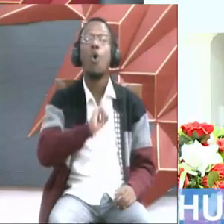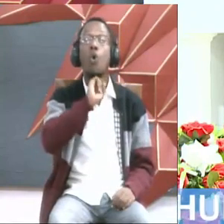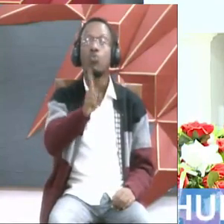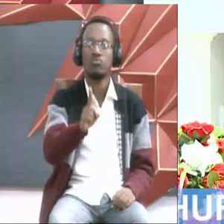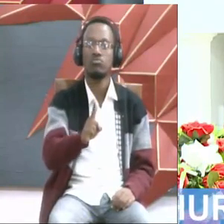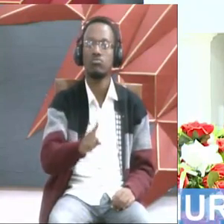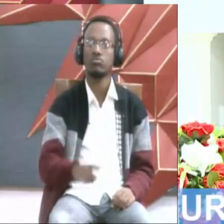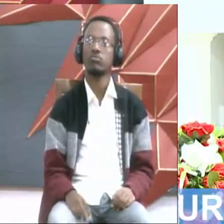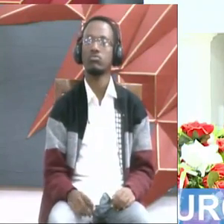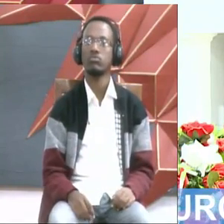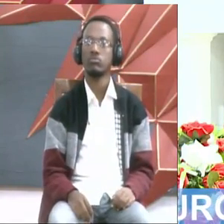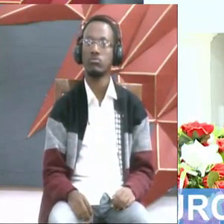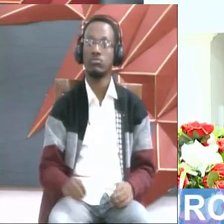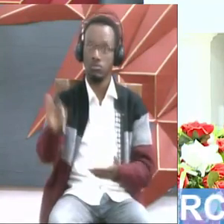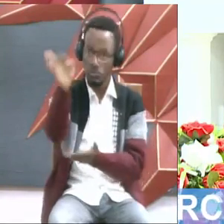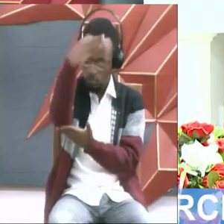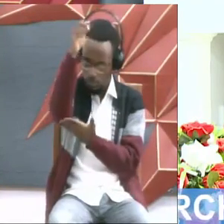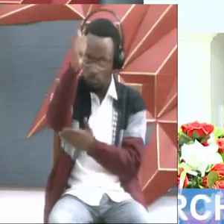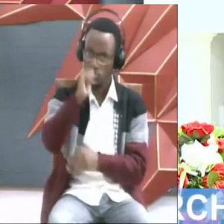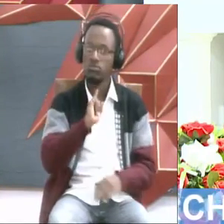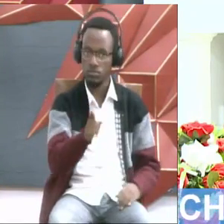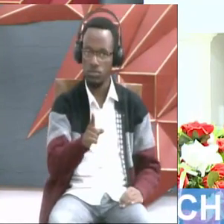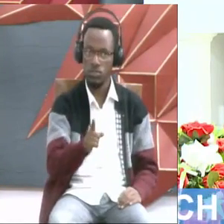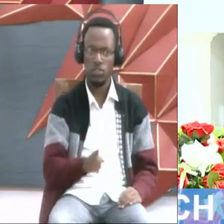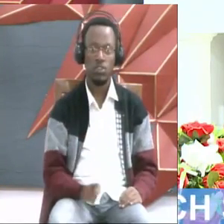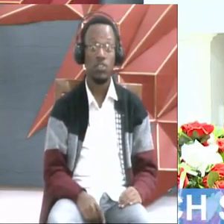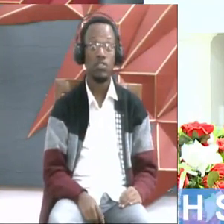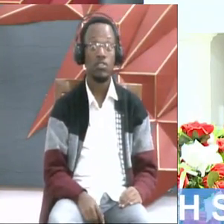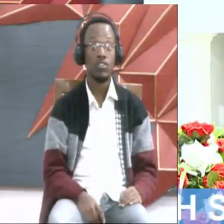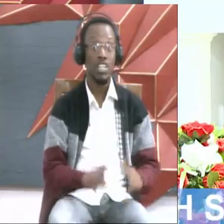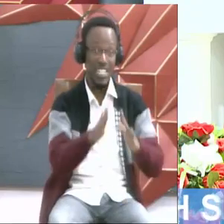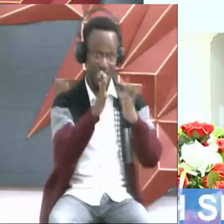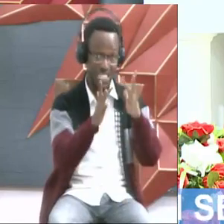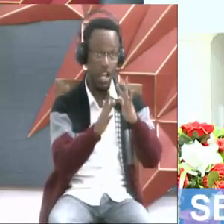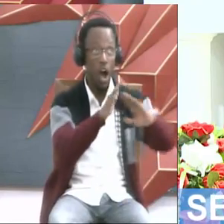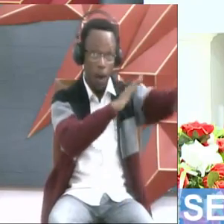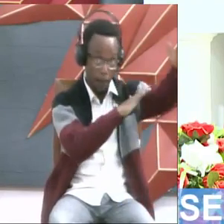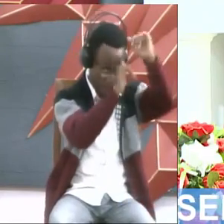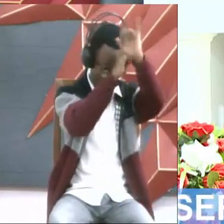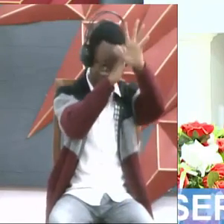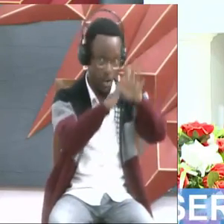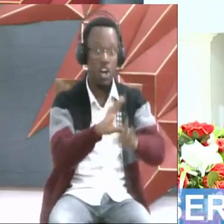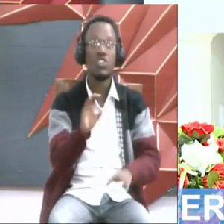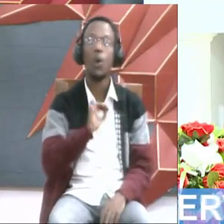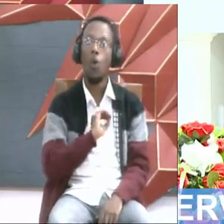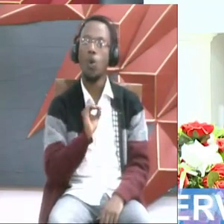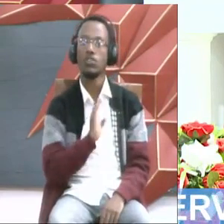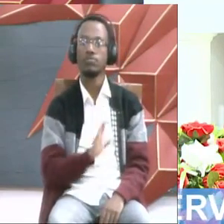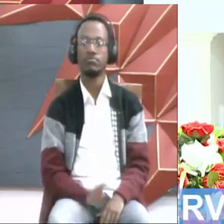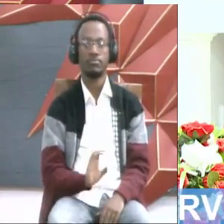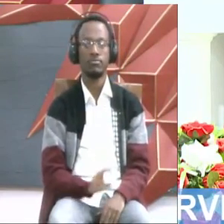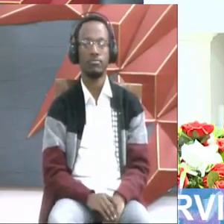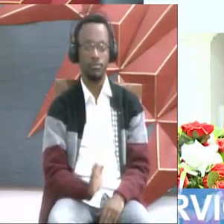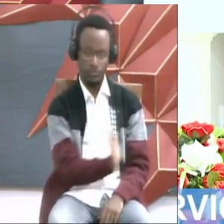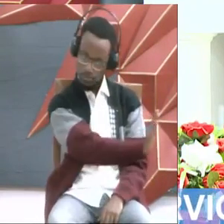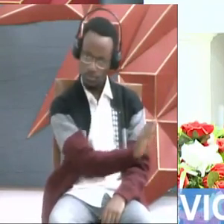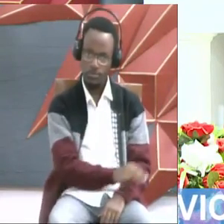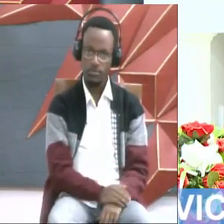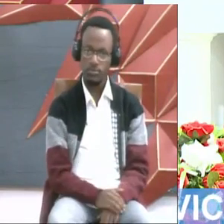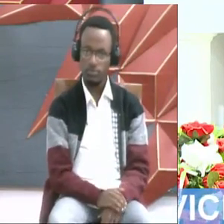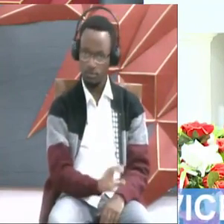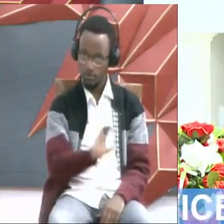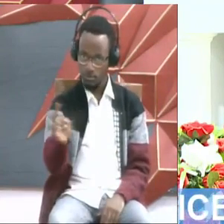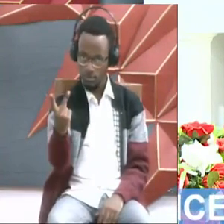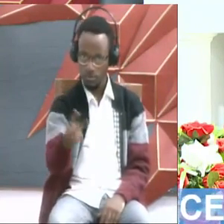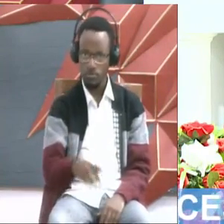je suis le vrai cep kandi data ni nyenewe et le vigneron verset 2 kumurongo wa kabiri verset 2